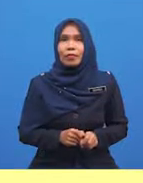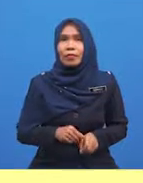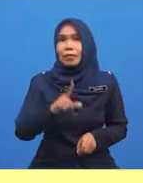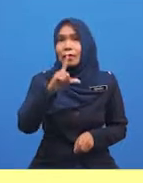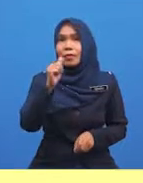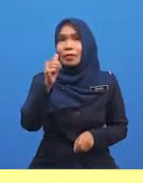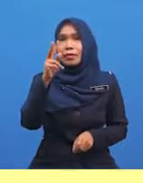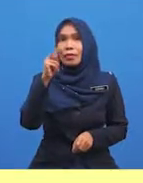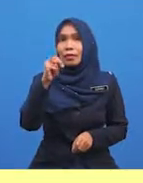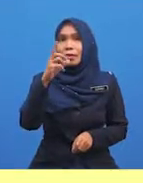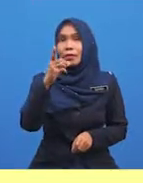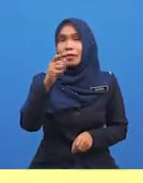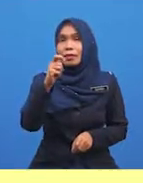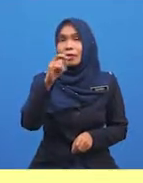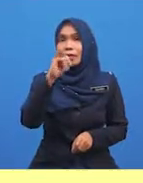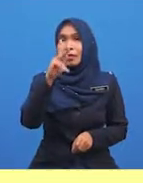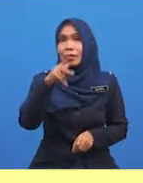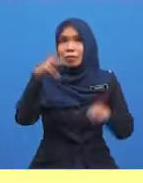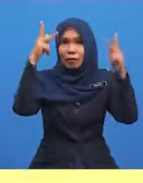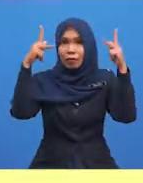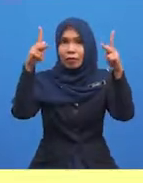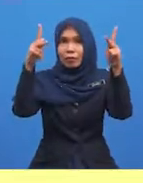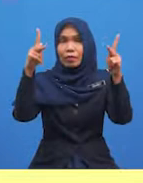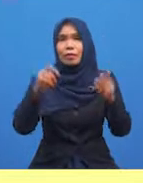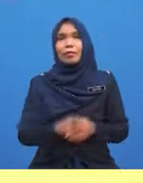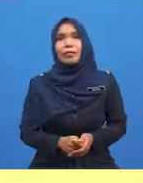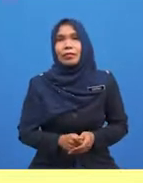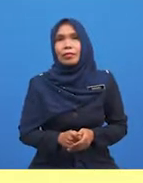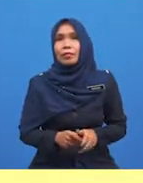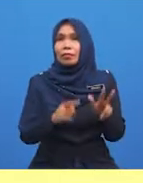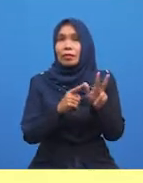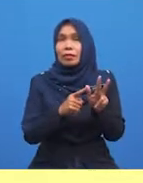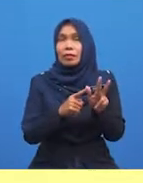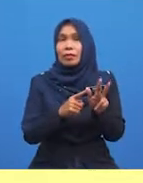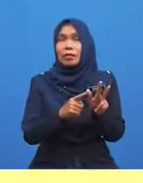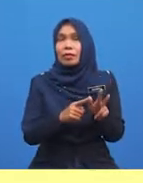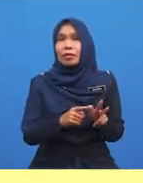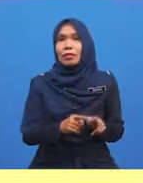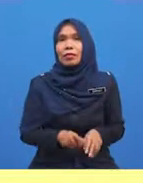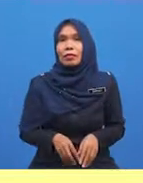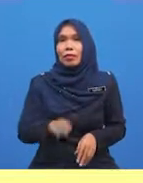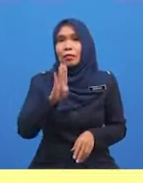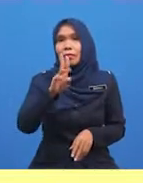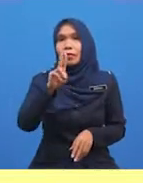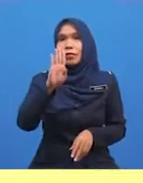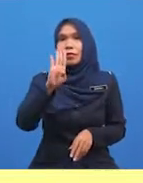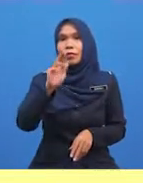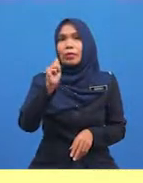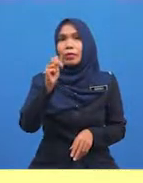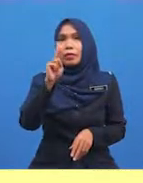kedua, membubarkan parlimen, dan ketiga, memanggil persidangan Majlis